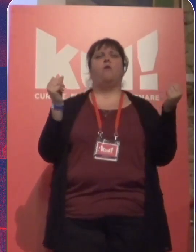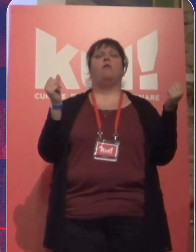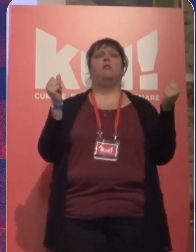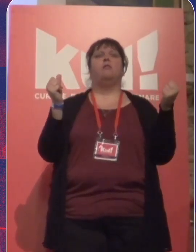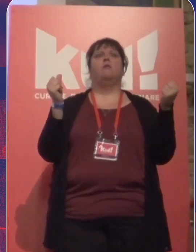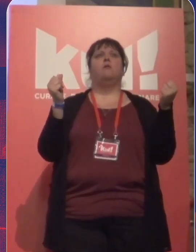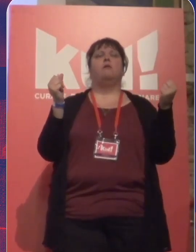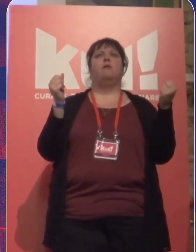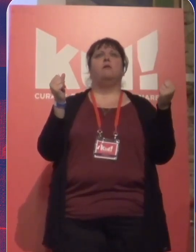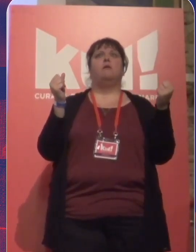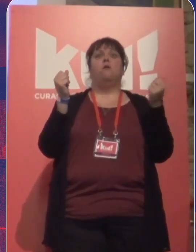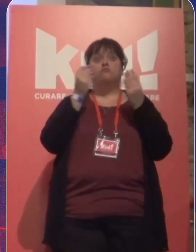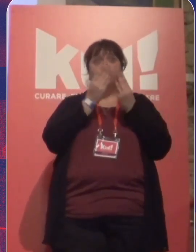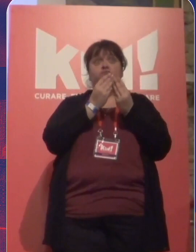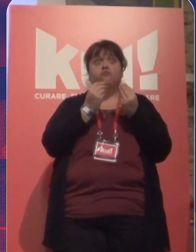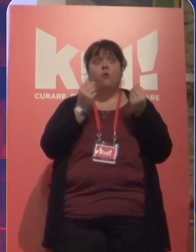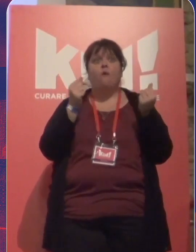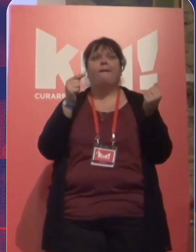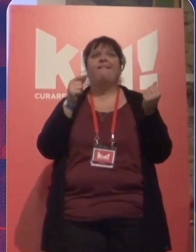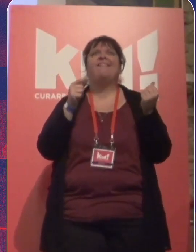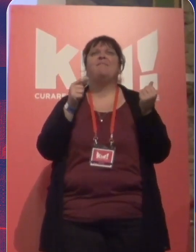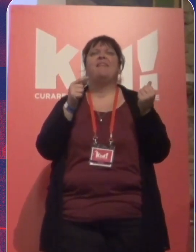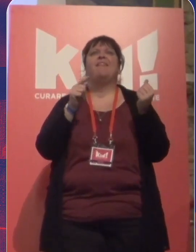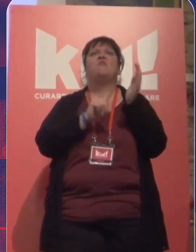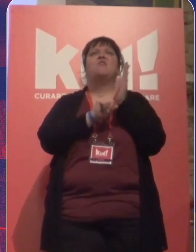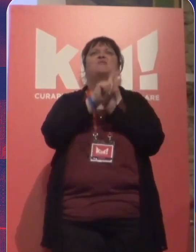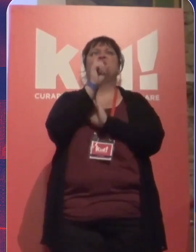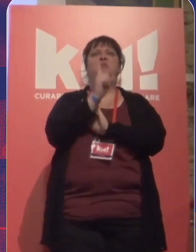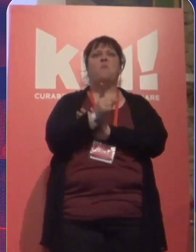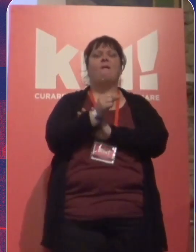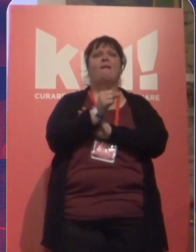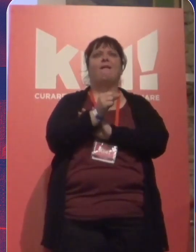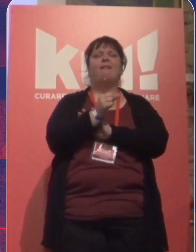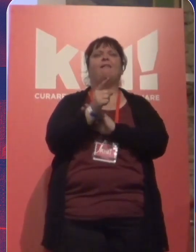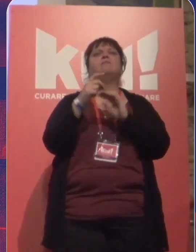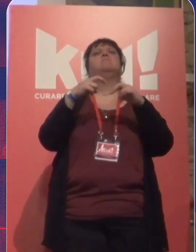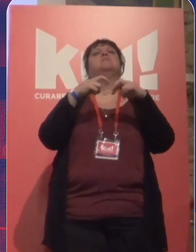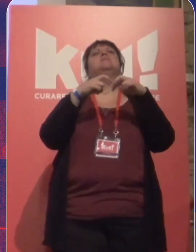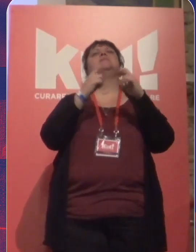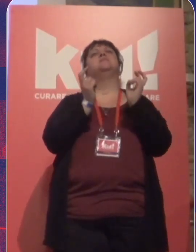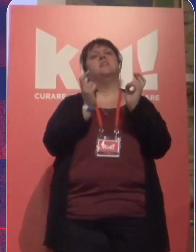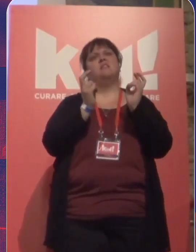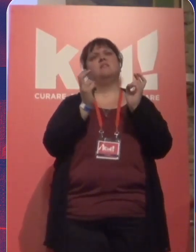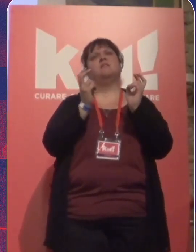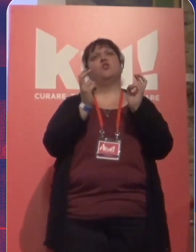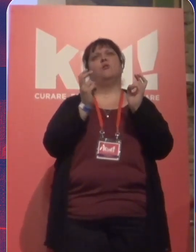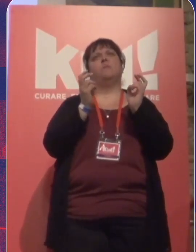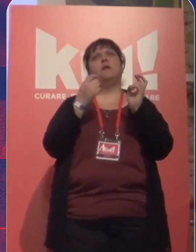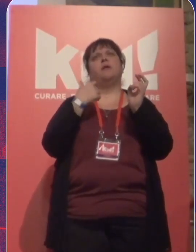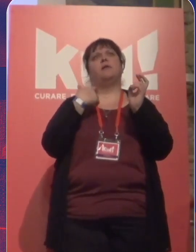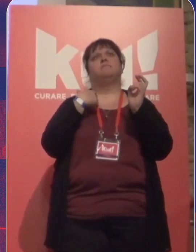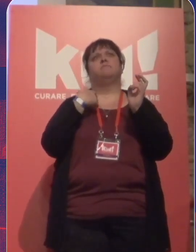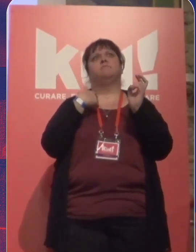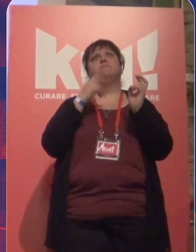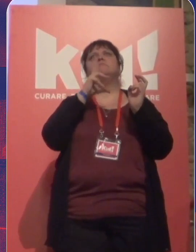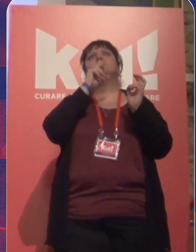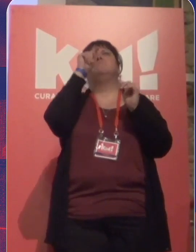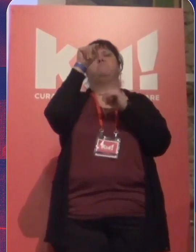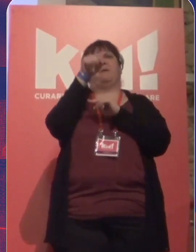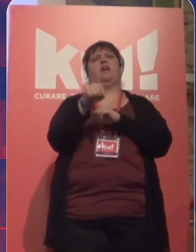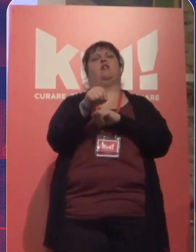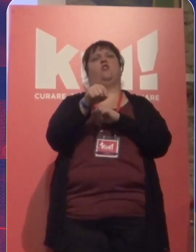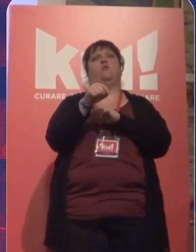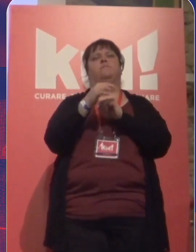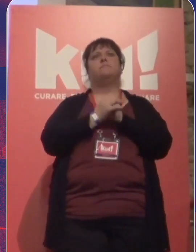disfacimento sono i sintomi di cui vi parlerò oggi e quindi l'uno melanconico e